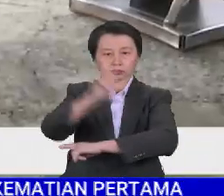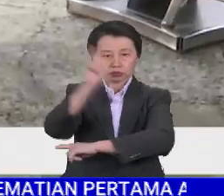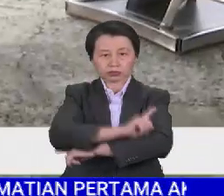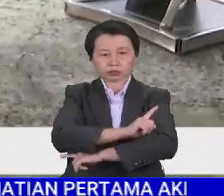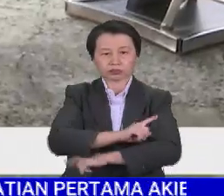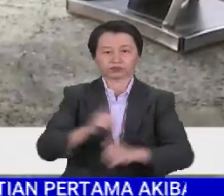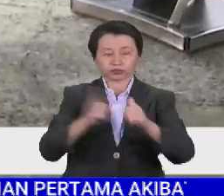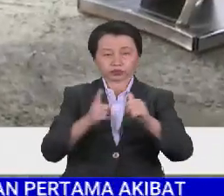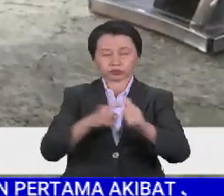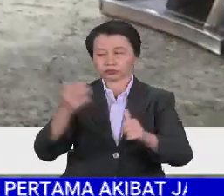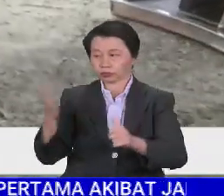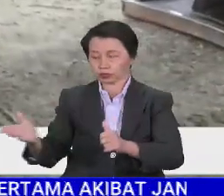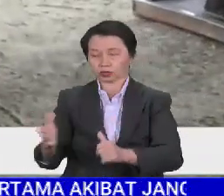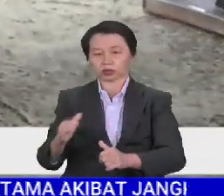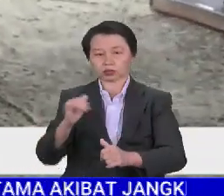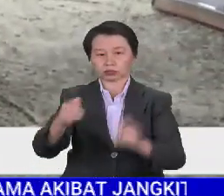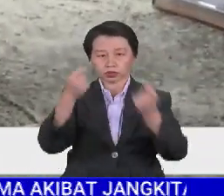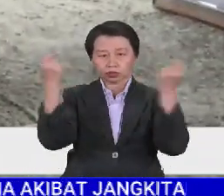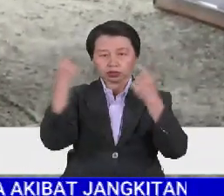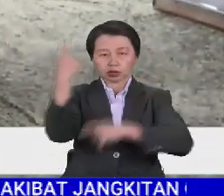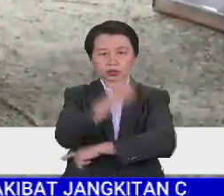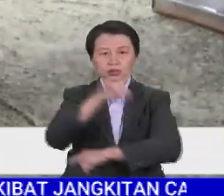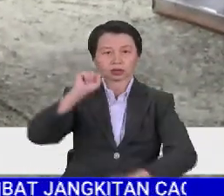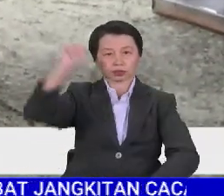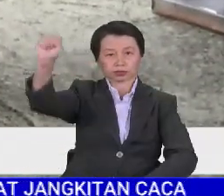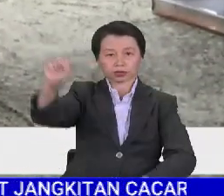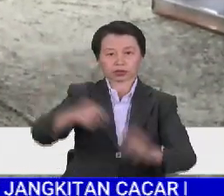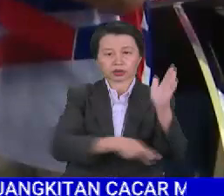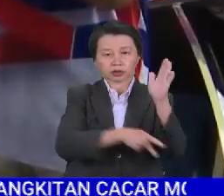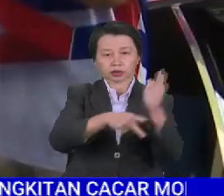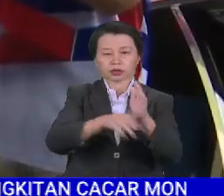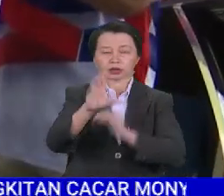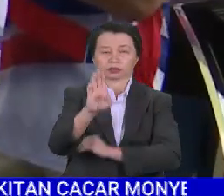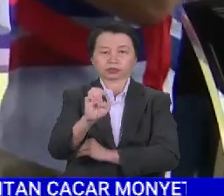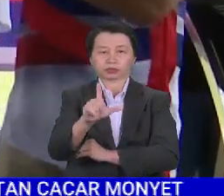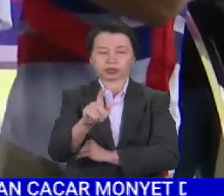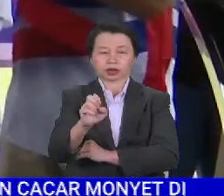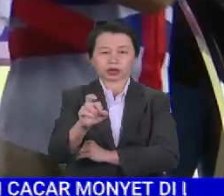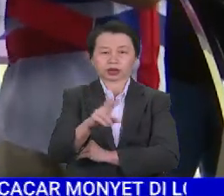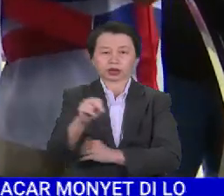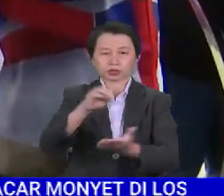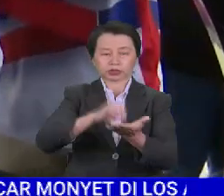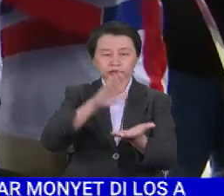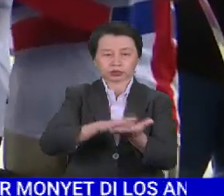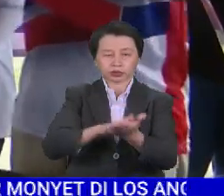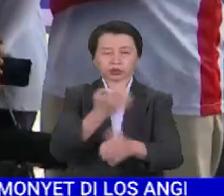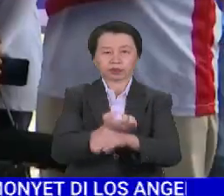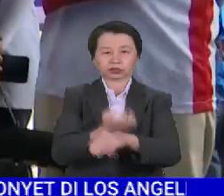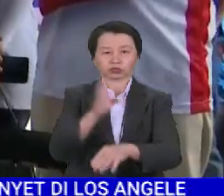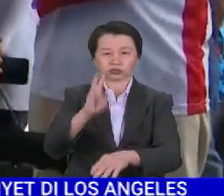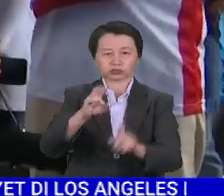terdahulu beliau turut menghadiri sambutan hari merdeka peringkat paling menjiwaran di Padang merpati batu 7